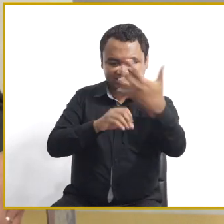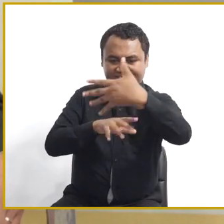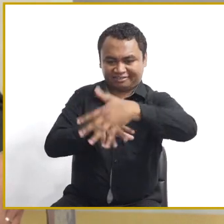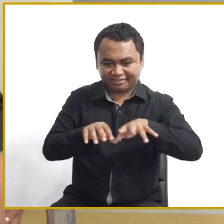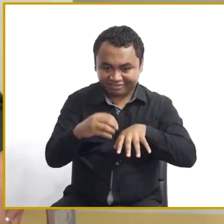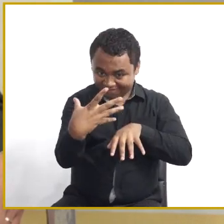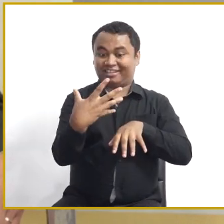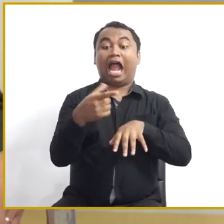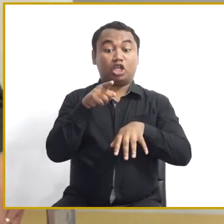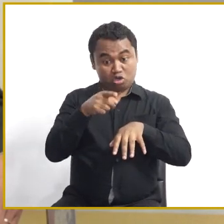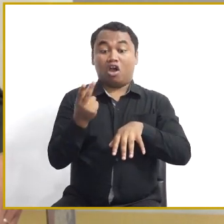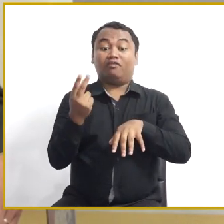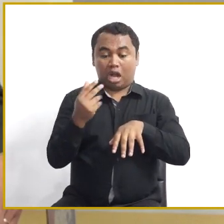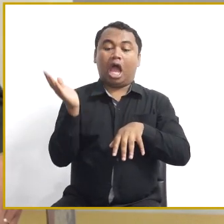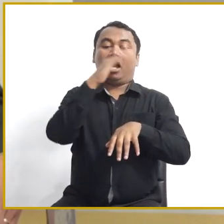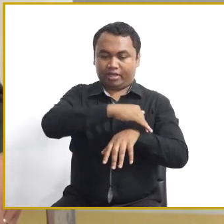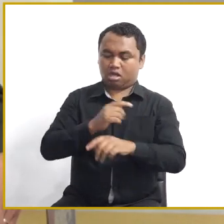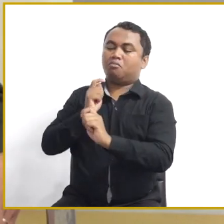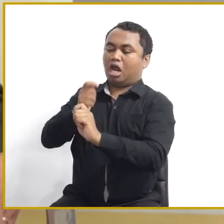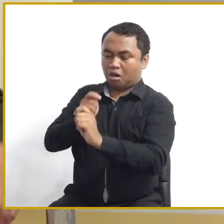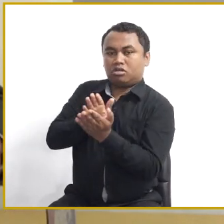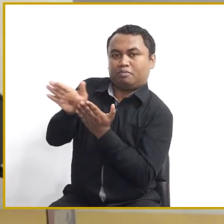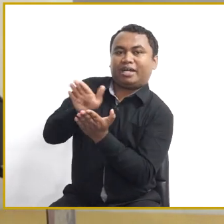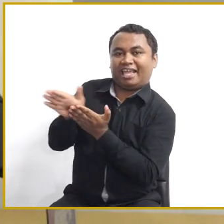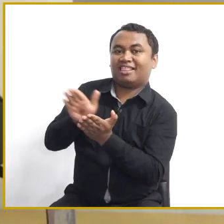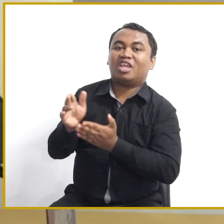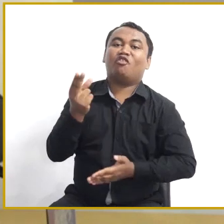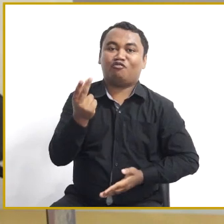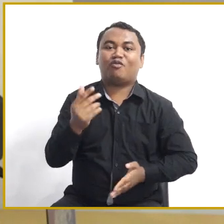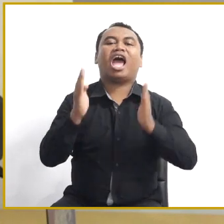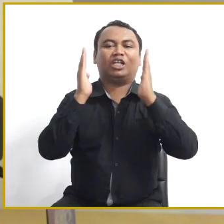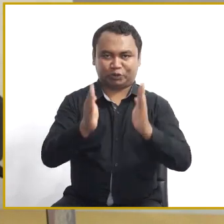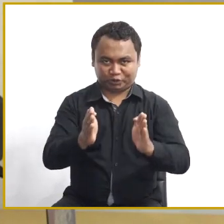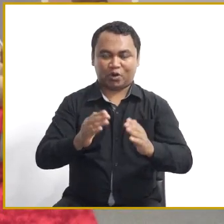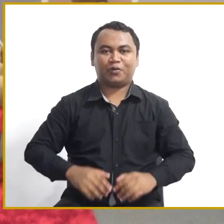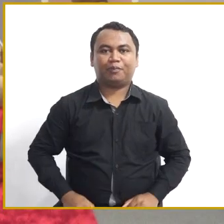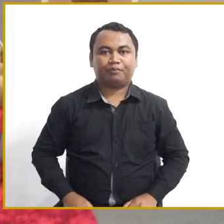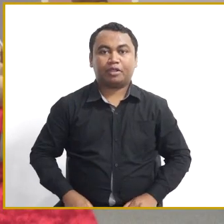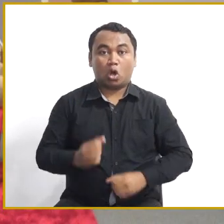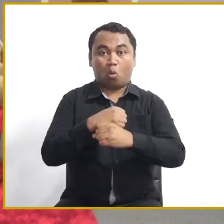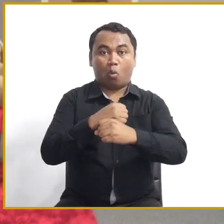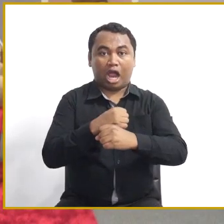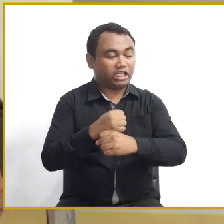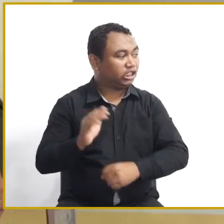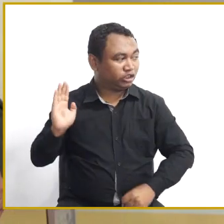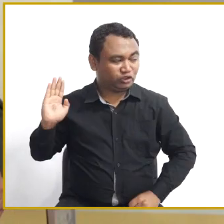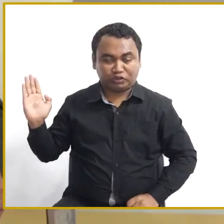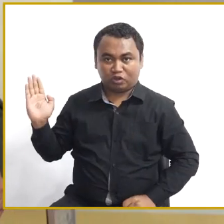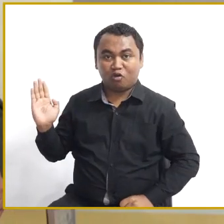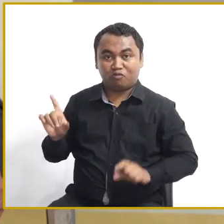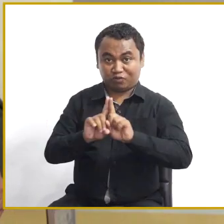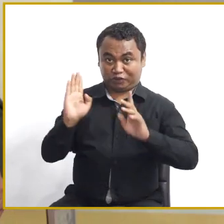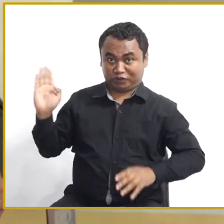monétaire ataontsika? Noetiko eto tony zao misy karazana karatra création monétaire ataony inge